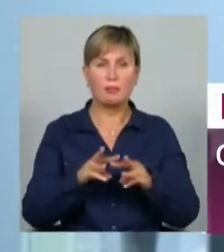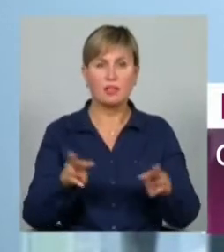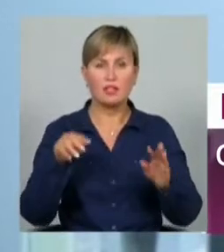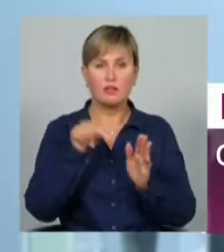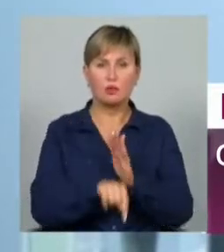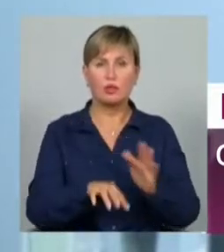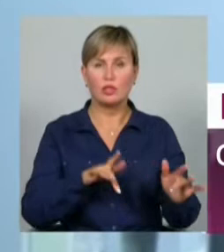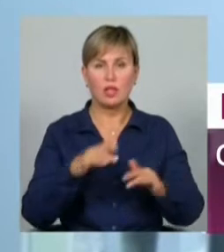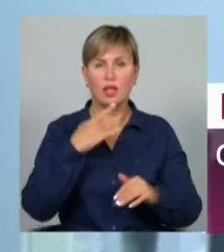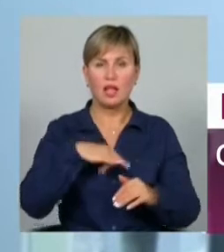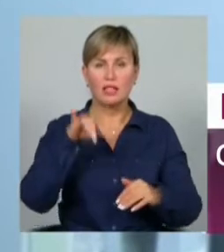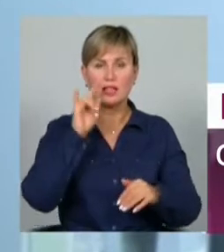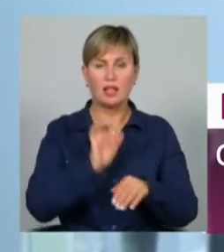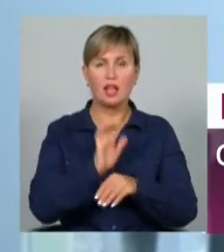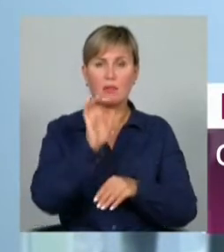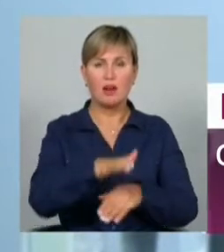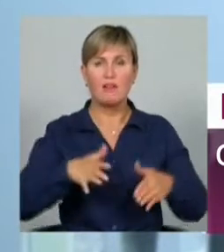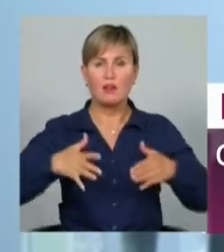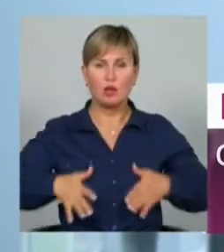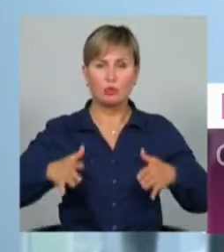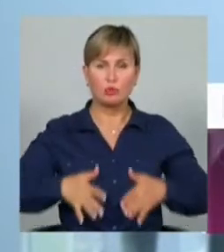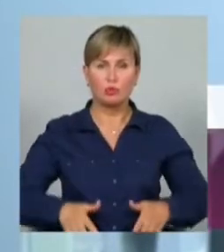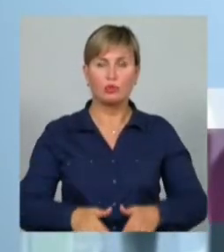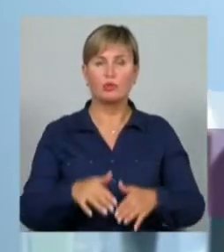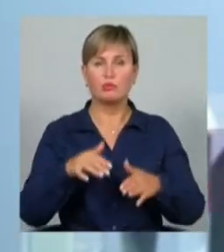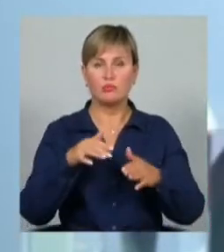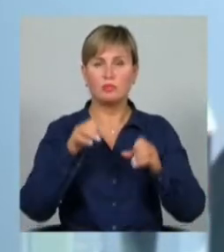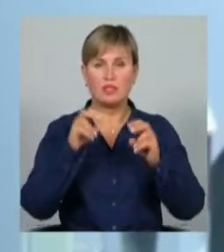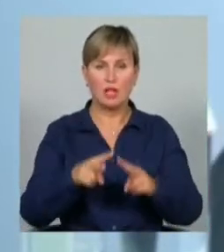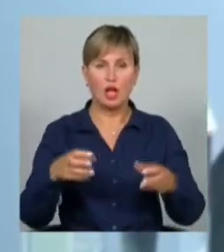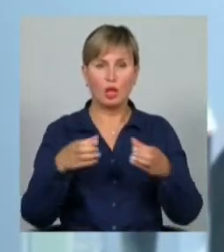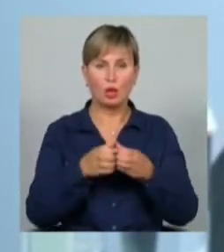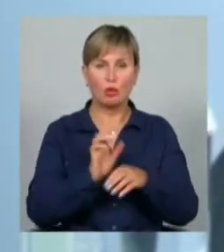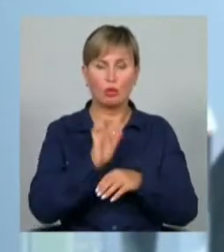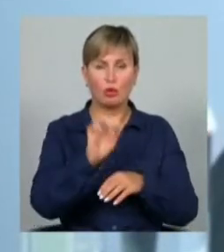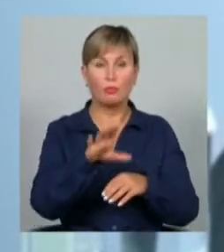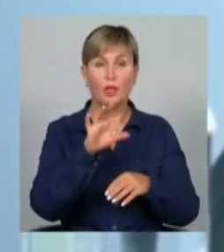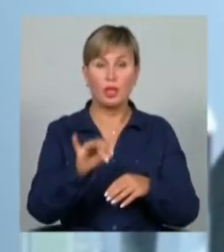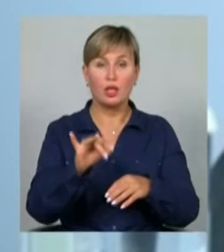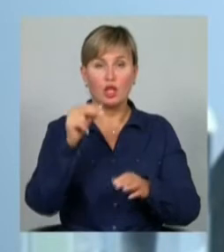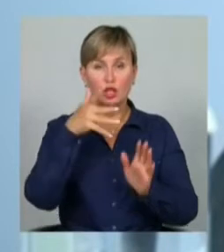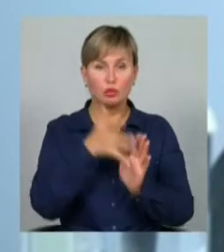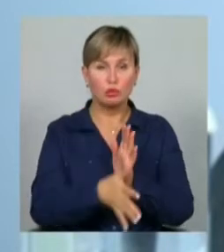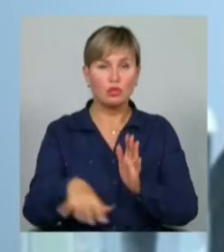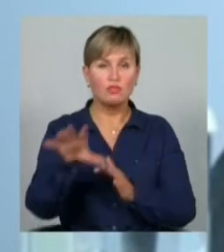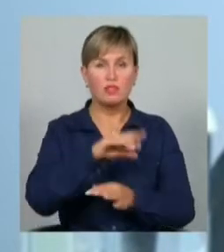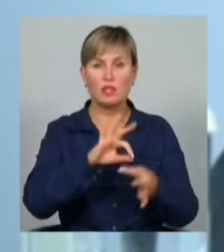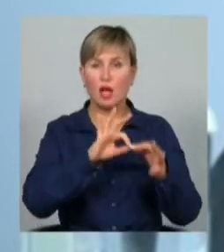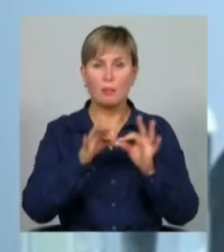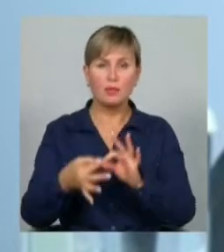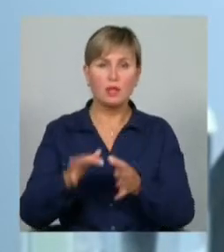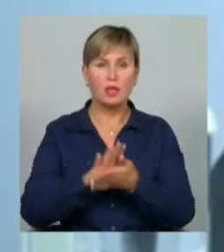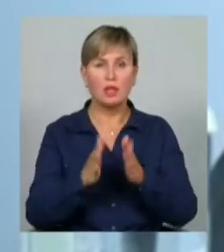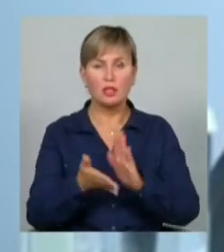внутренних дел казахстана направят в грузию следствие темную группу и задачи изучить все обстоятельства произошедшего